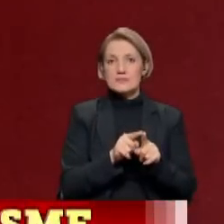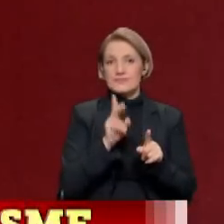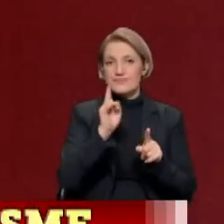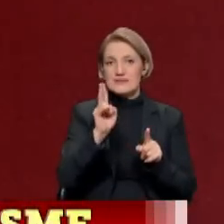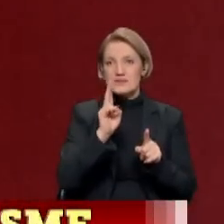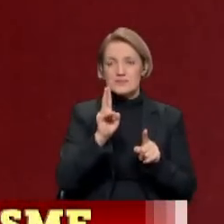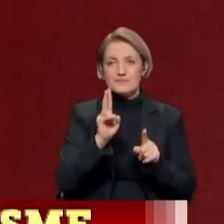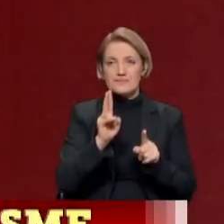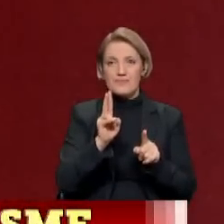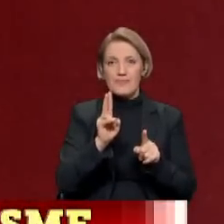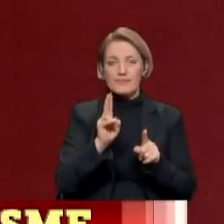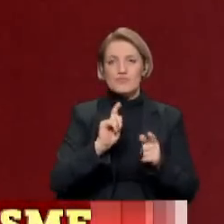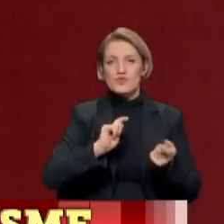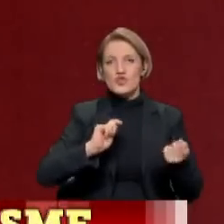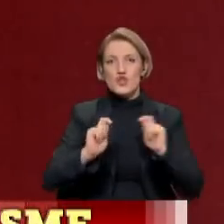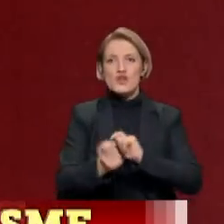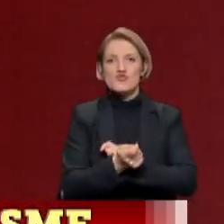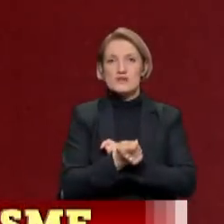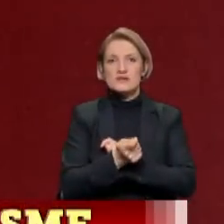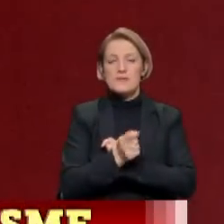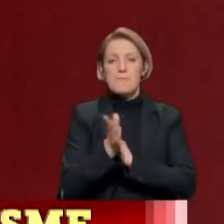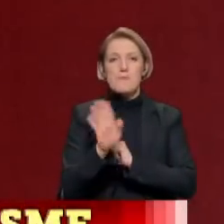siz mutasyon geçirdiniz.